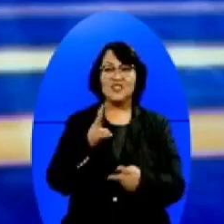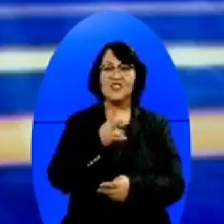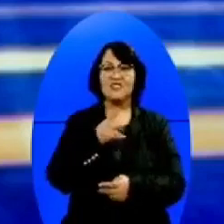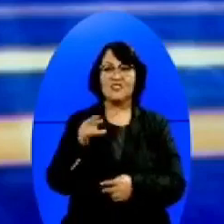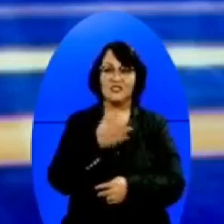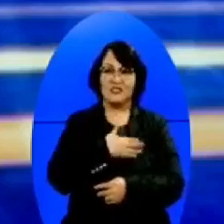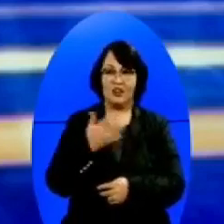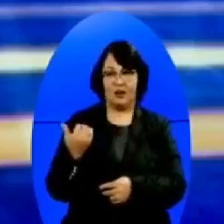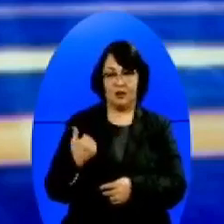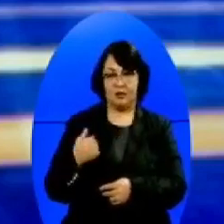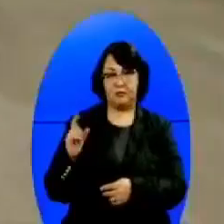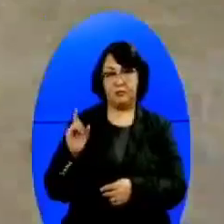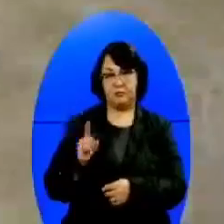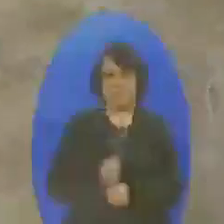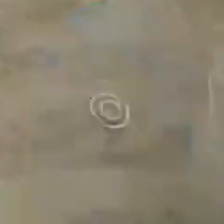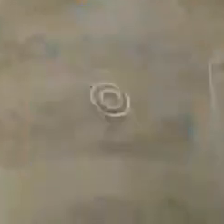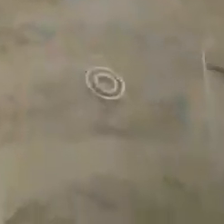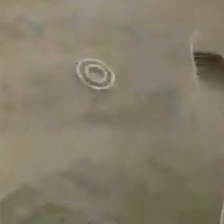ажиллаа.